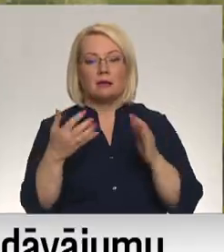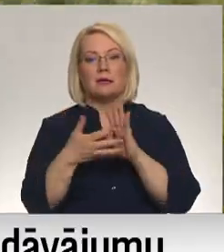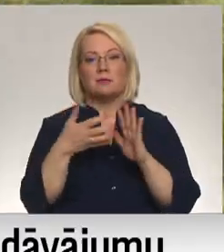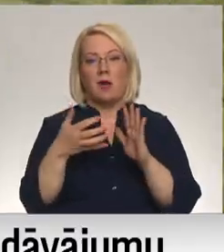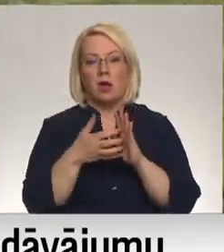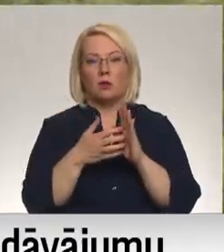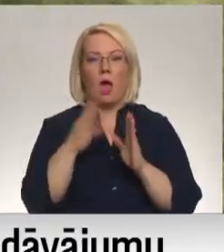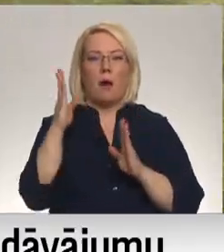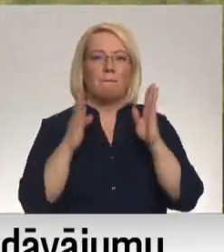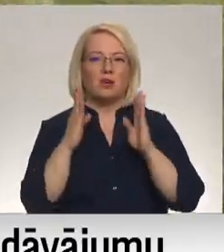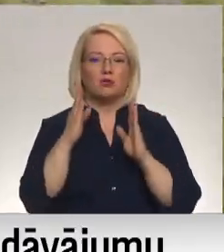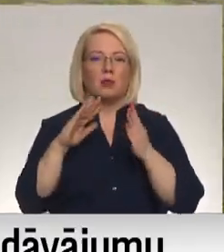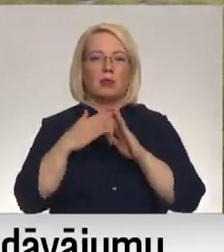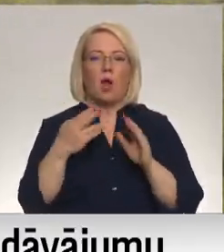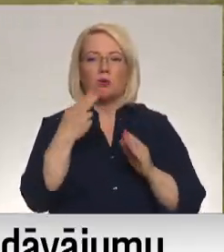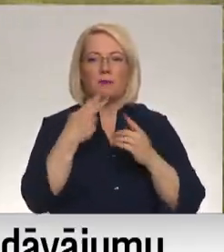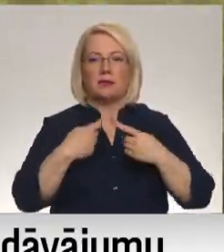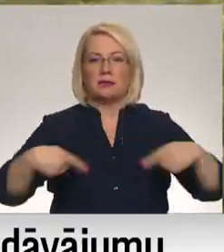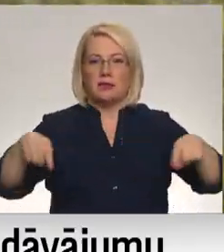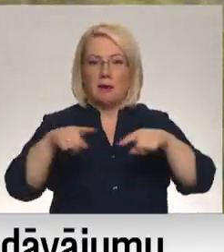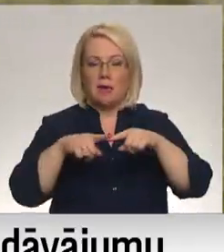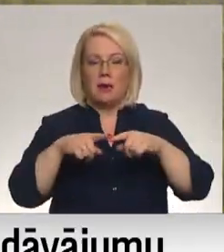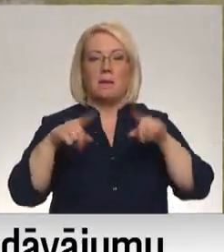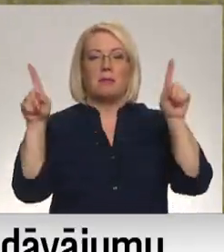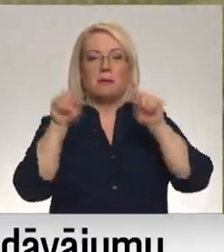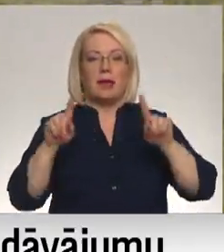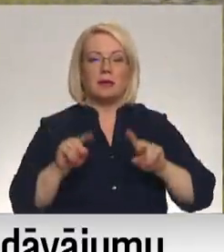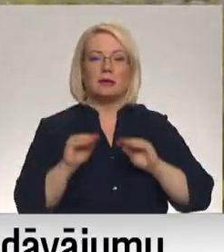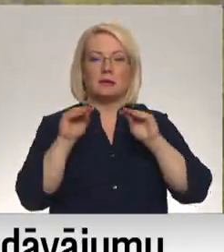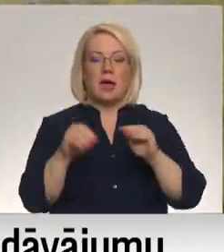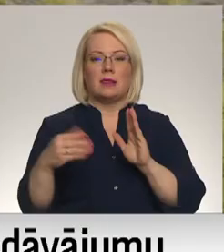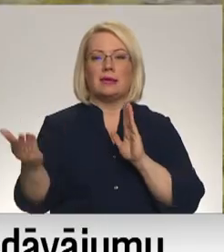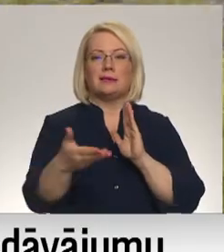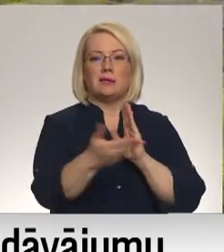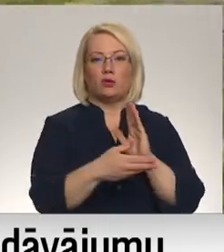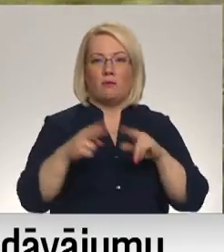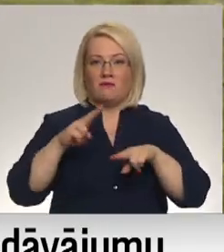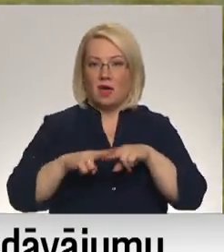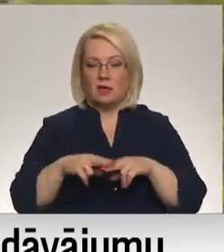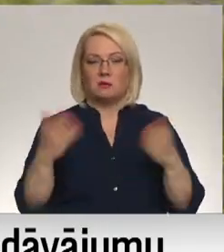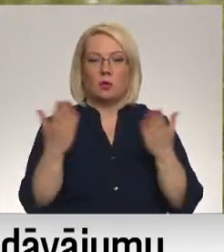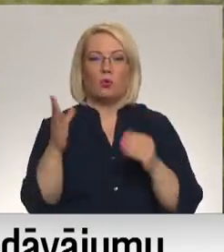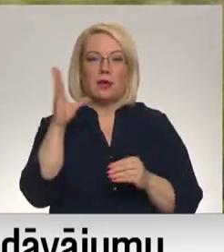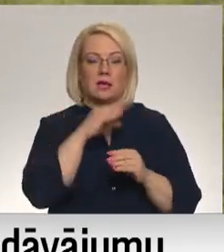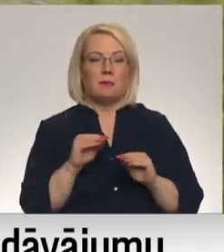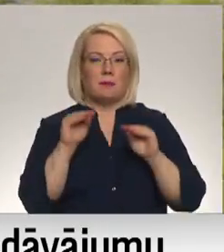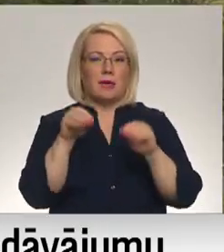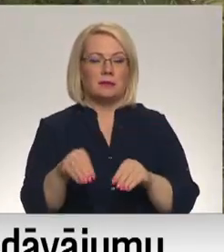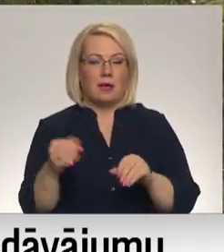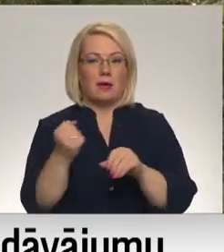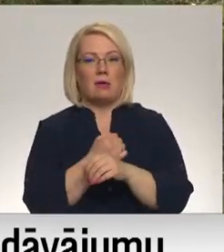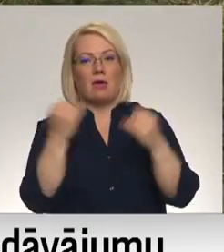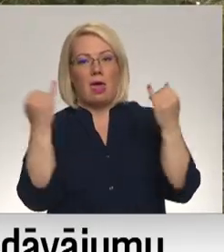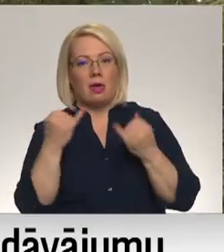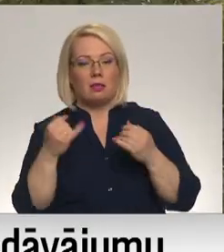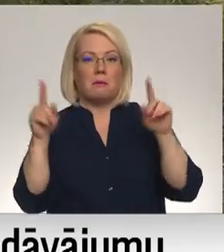izmantojot apmežojot lauksaimniecības zemi, savukārt priedes stādot izcirtumu vietās, bet tur, kur iespējams stādīt gan egles, gan